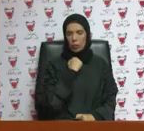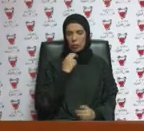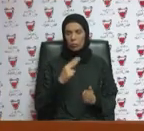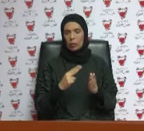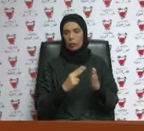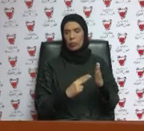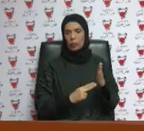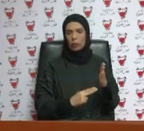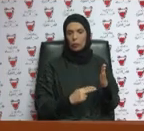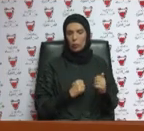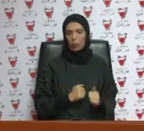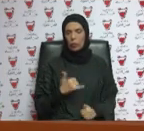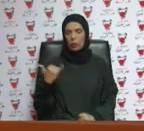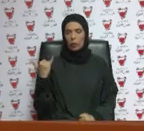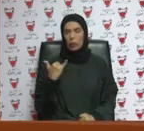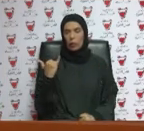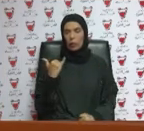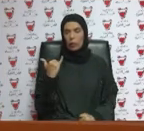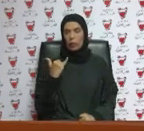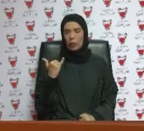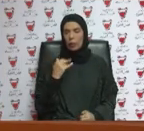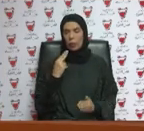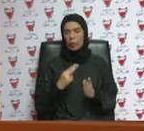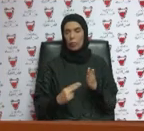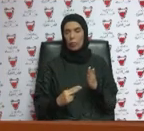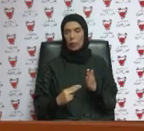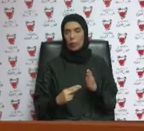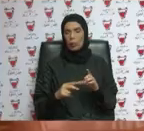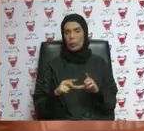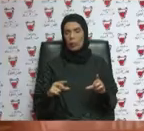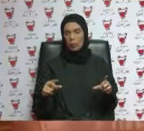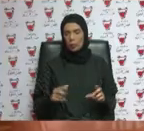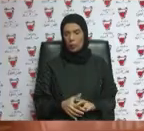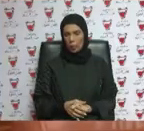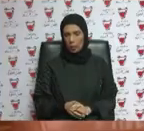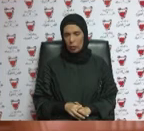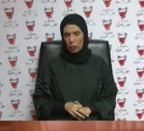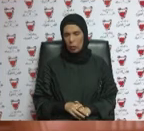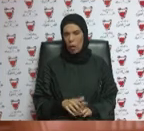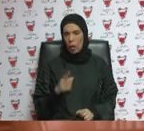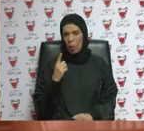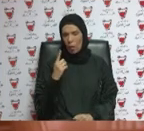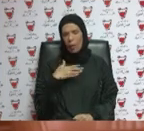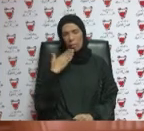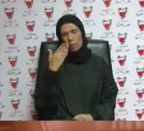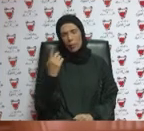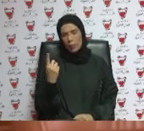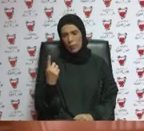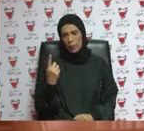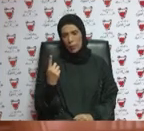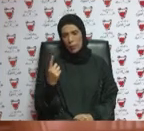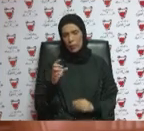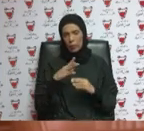القرار وضرورة أن احنا نصادق على الموضوع هذا اليوم، ولكن لي رجائين. الأول أن